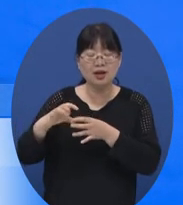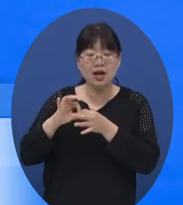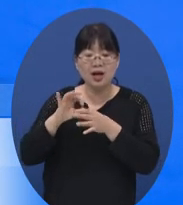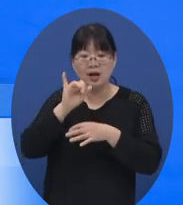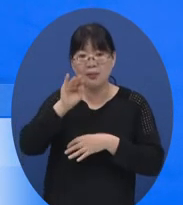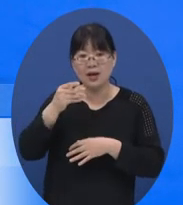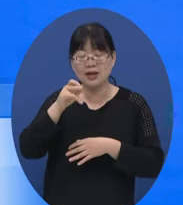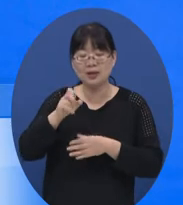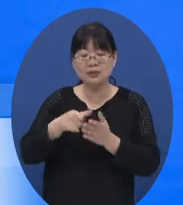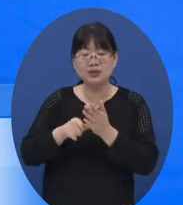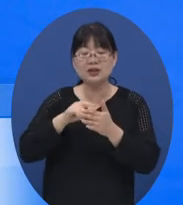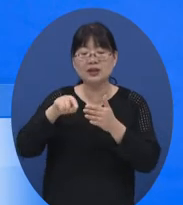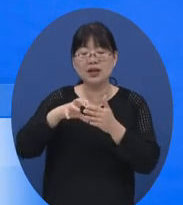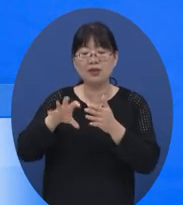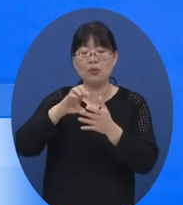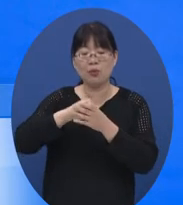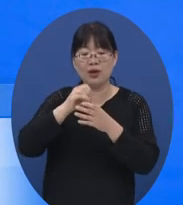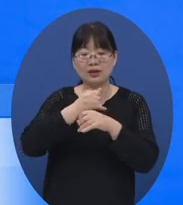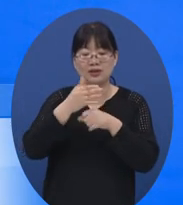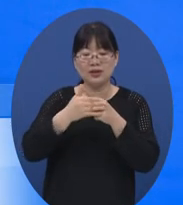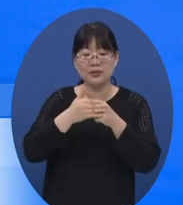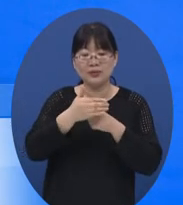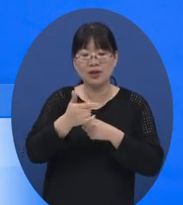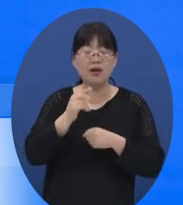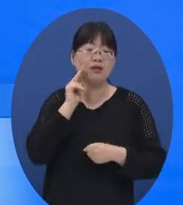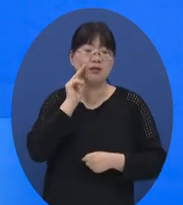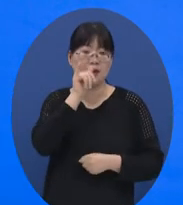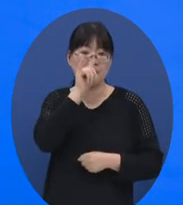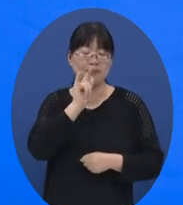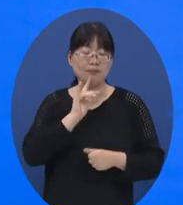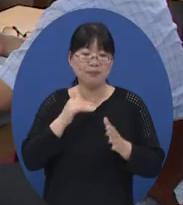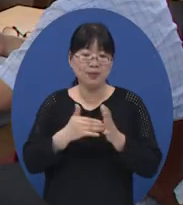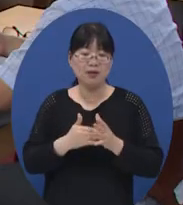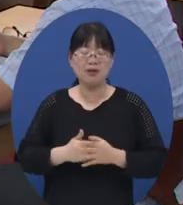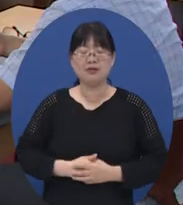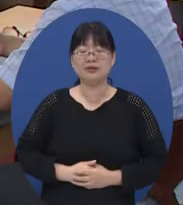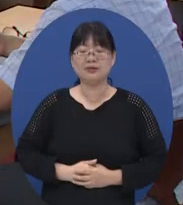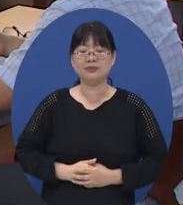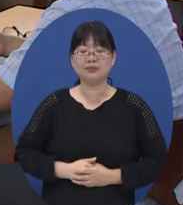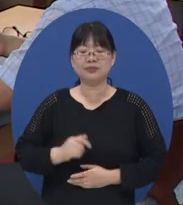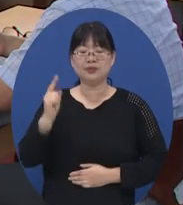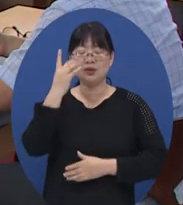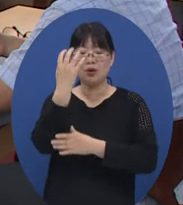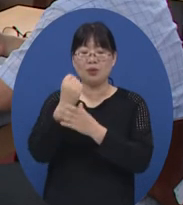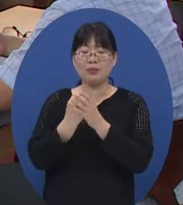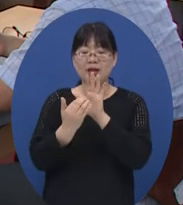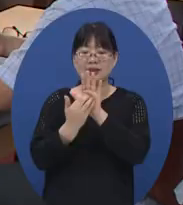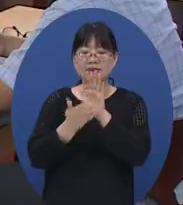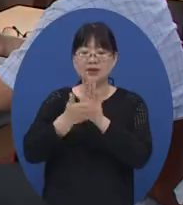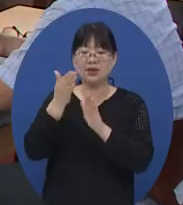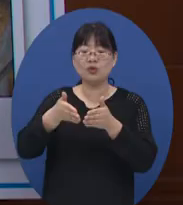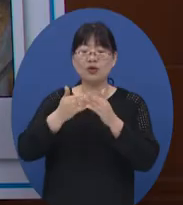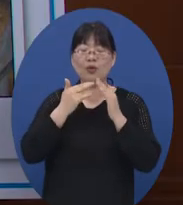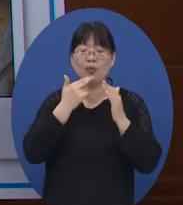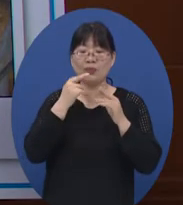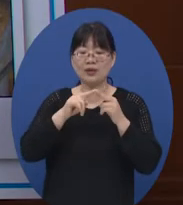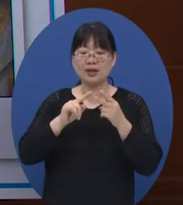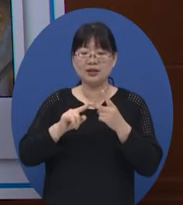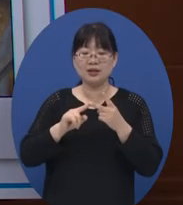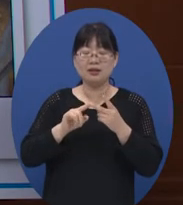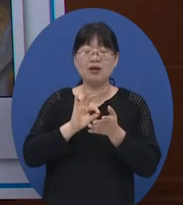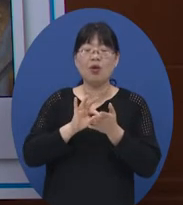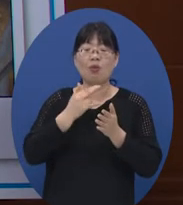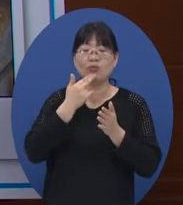자극하는 발암 물질이 그 안에 포함될 수 있습니다. 그래서 상당히 심각합니다. 대기오염 방지 시설을 설치하지